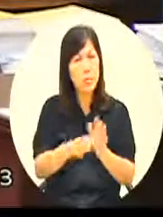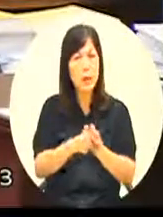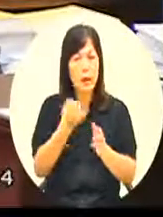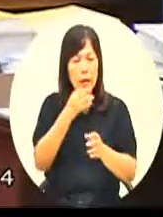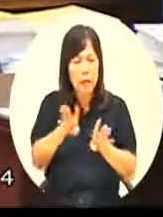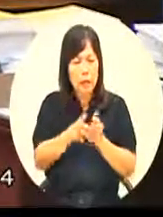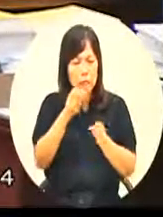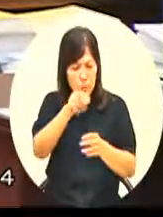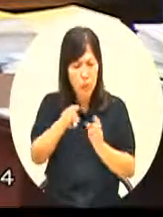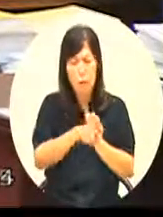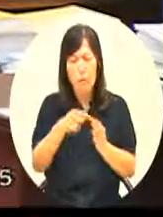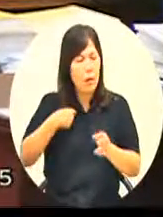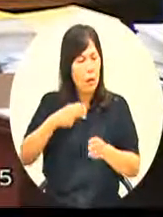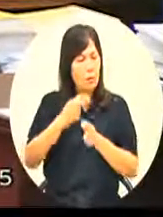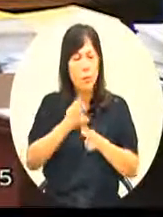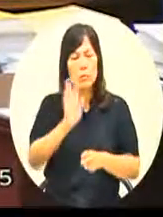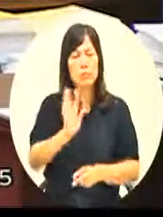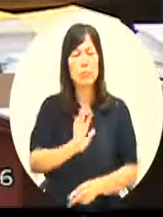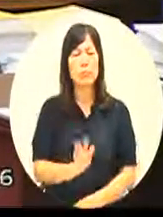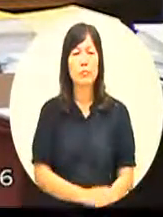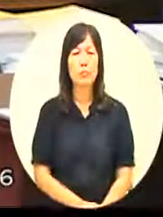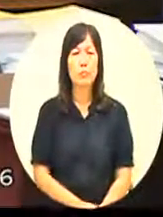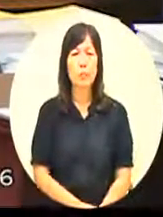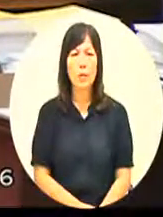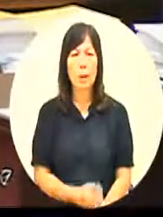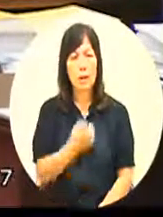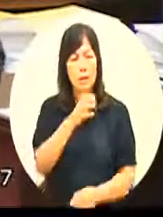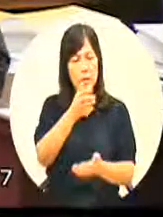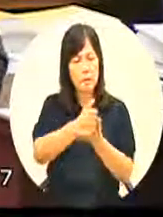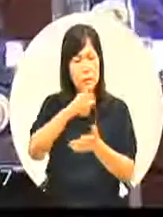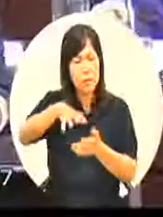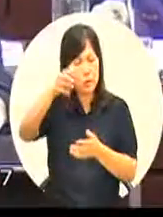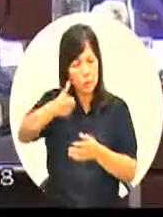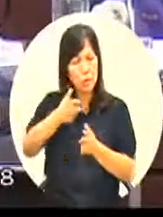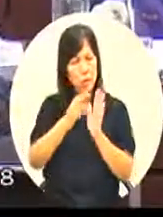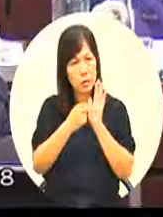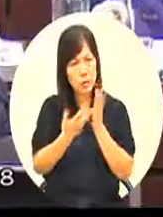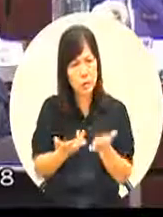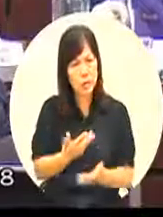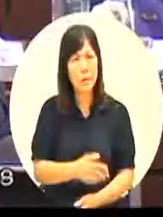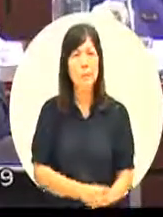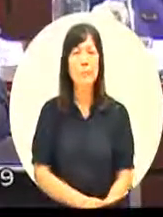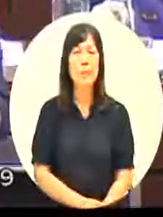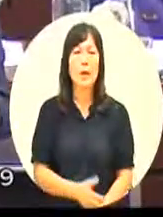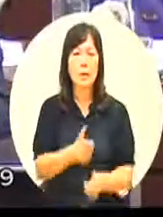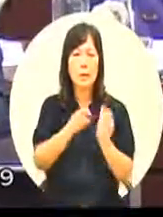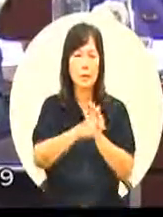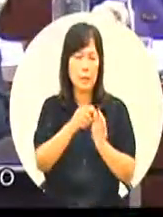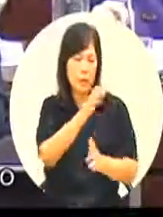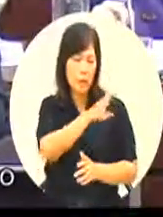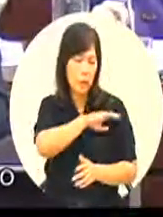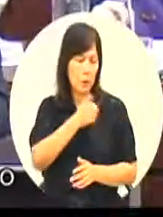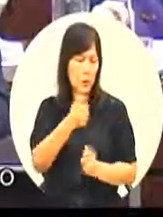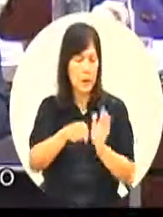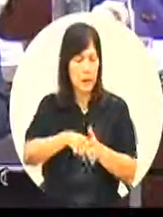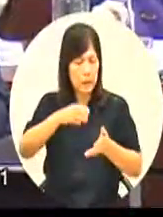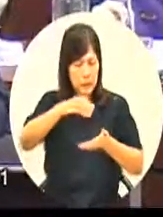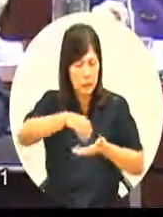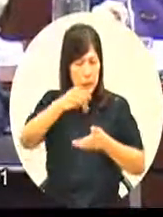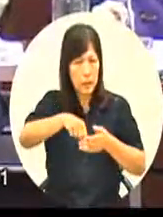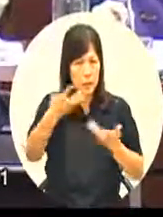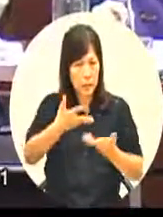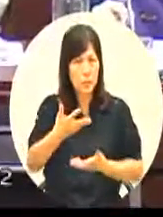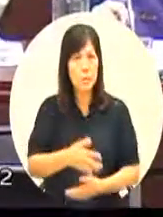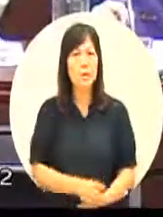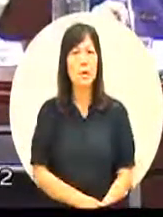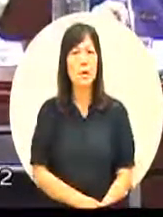不太相信这样子的状况，是不是可以请范局长？ 其实非常谢谢邱议员提的这个问题。当这个